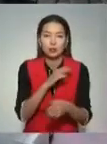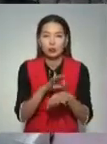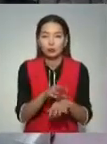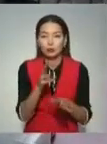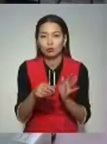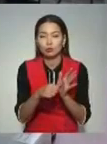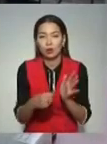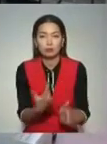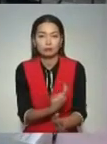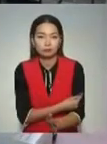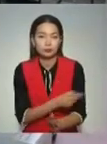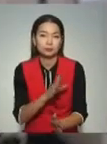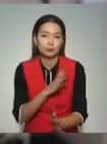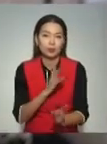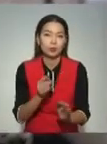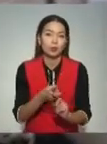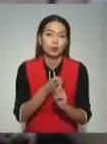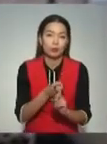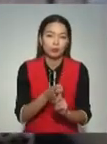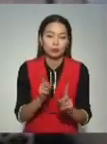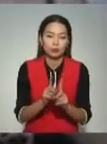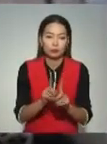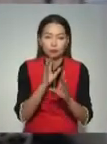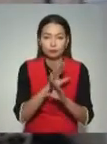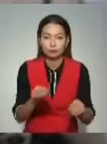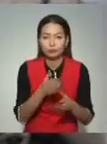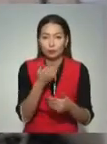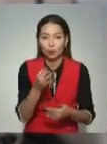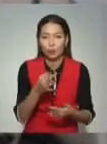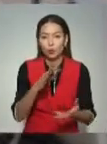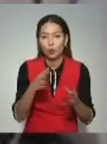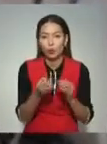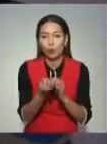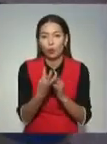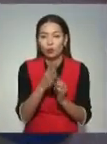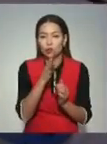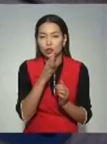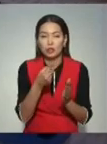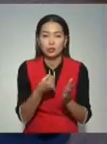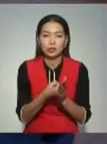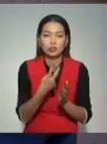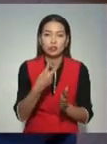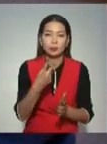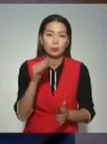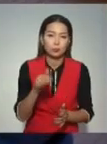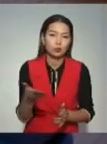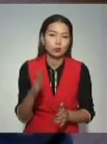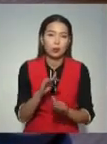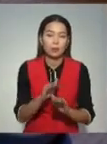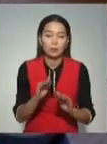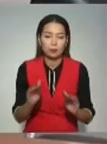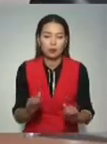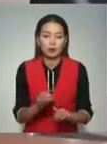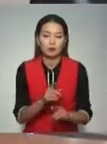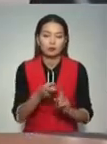екпе егілгенін айтады. Алайда вирустық індет басылмай тұр. Облыс бойынша 14 жасқа дейінгі 21 мыңға жуық бала